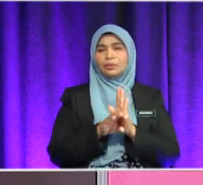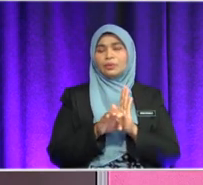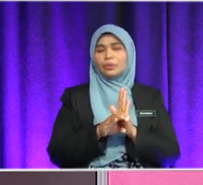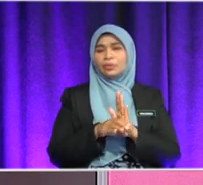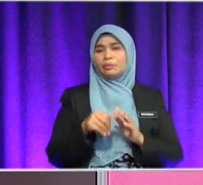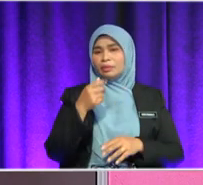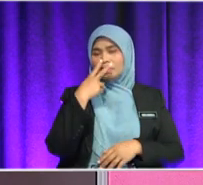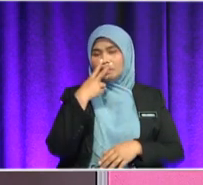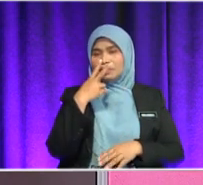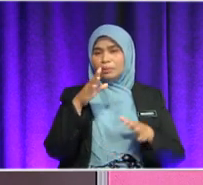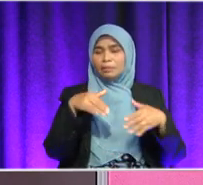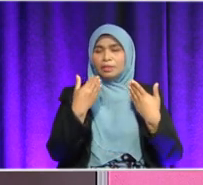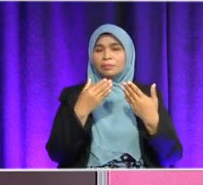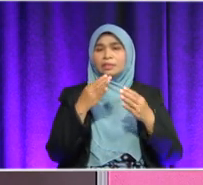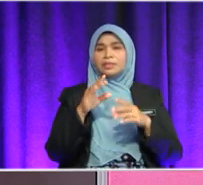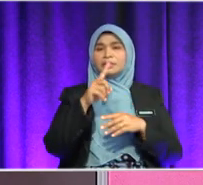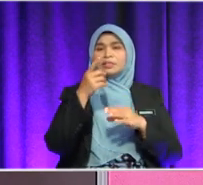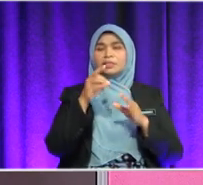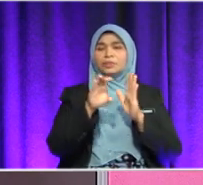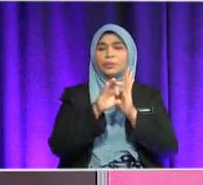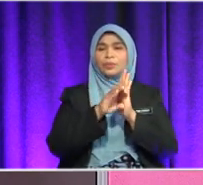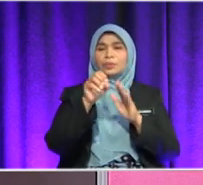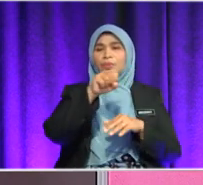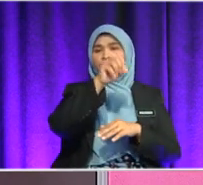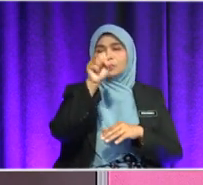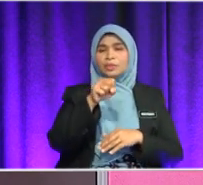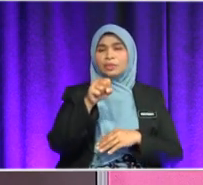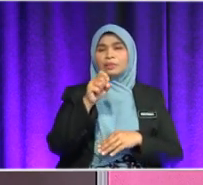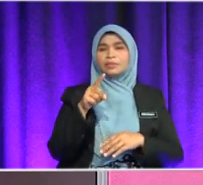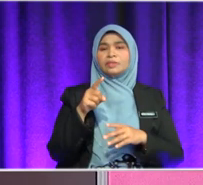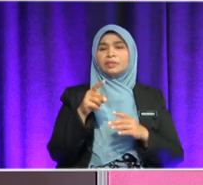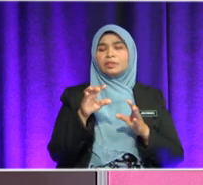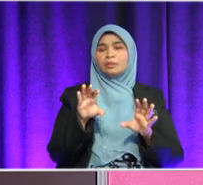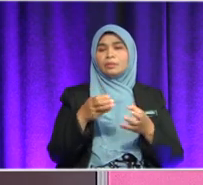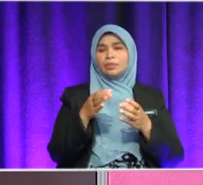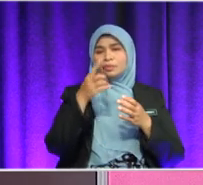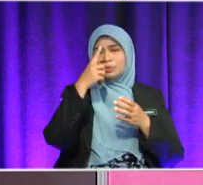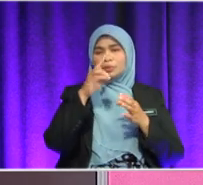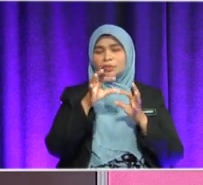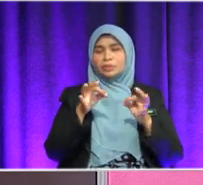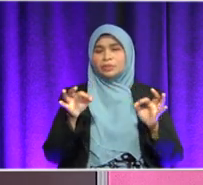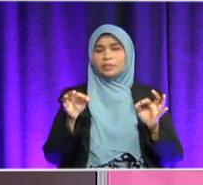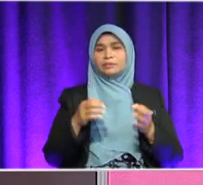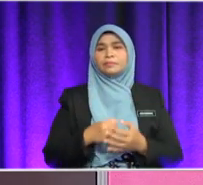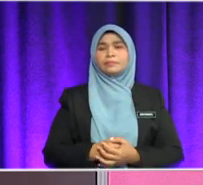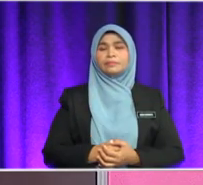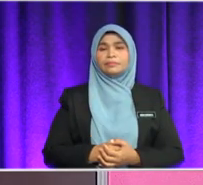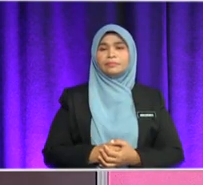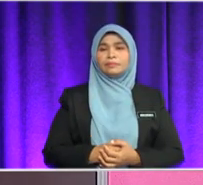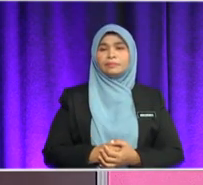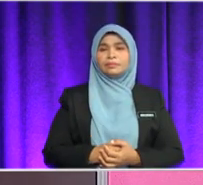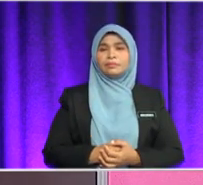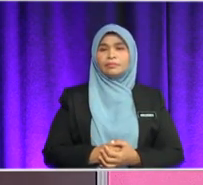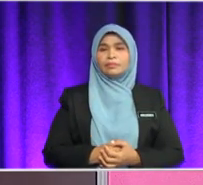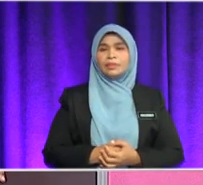penisnya ada gambar si mulus niade data-data yang berkaitan dengan sesuatu topik itu apa